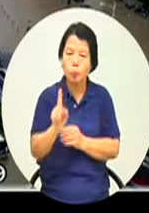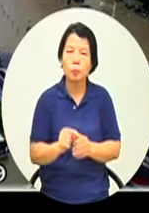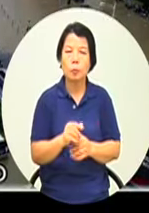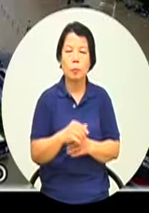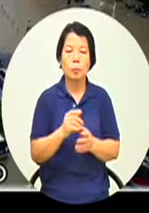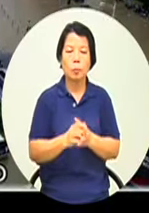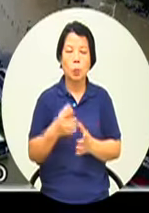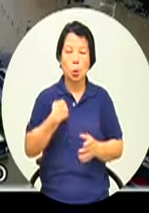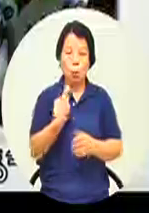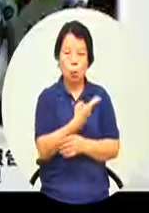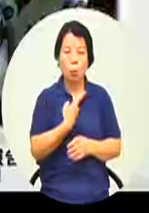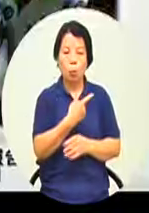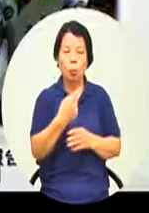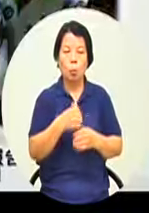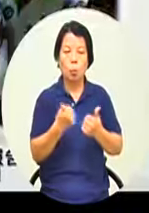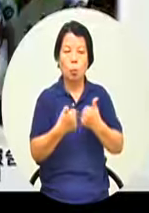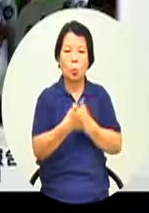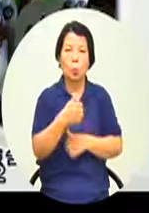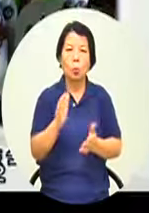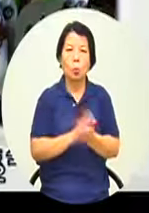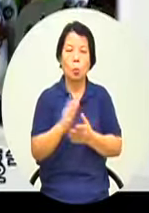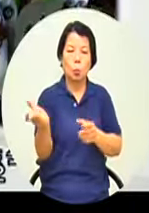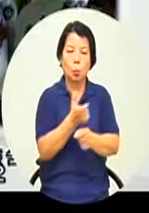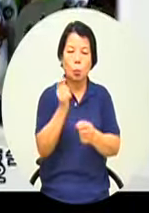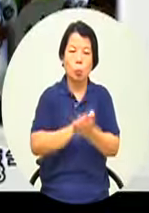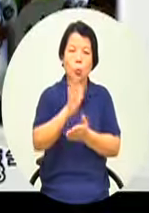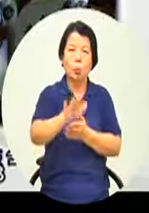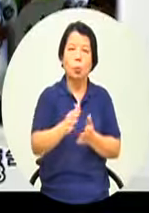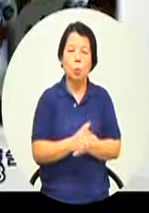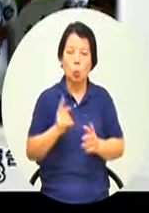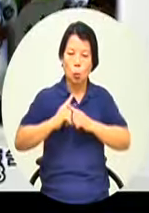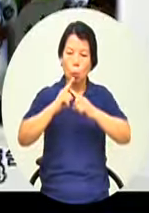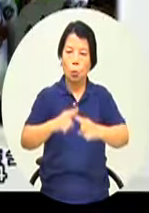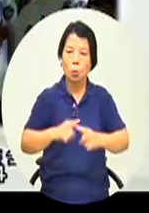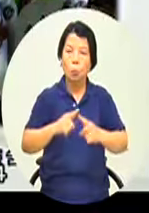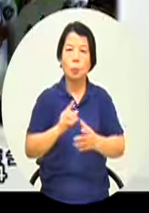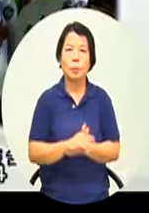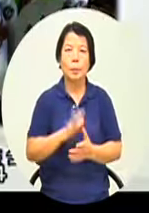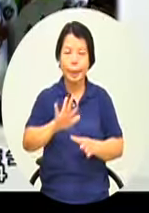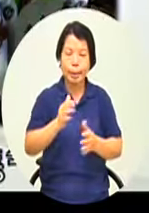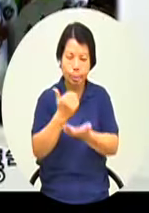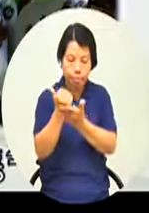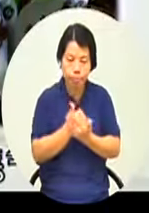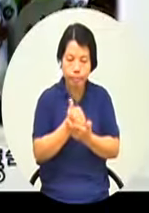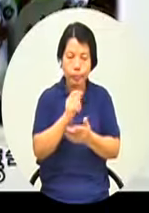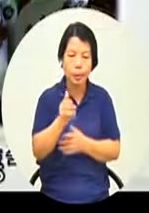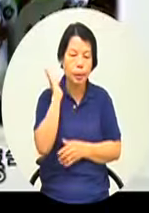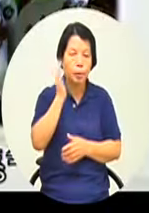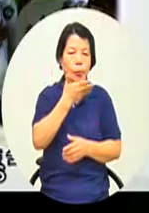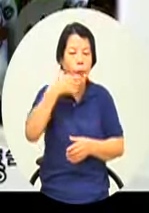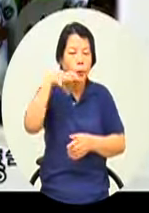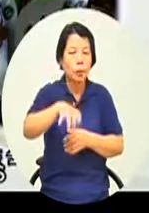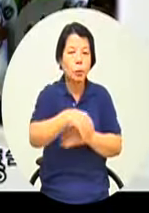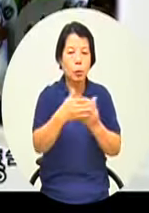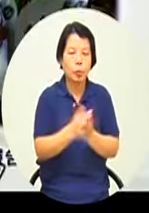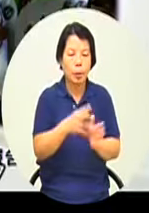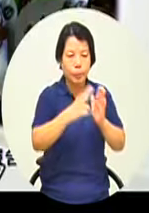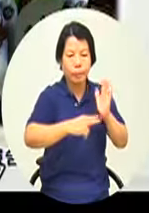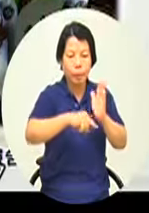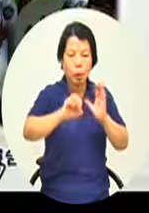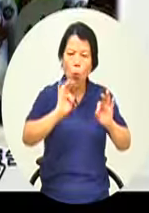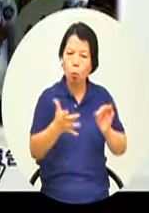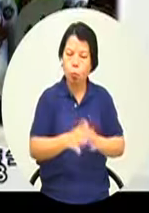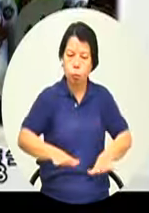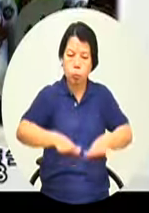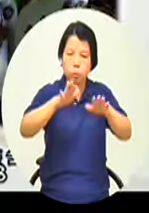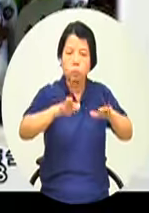早就在莫拉地之后呢，我们都在现场哦，也请你们水利局来说明为什么淹水。那